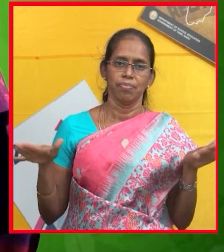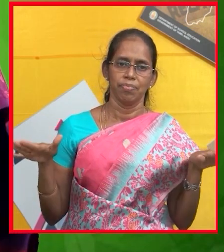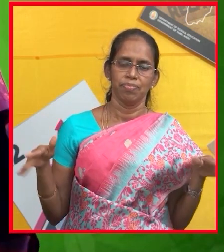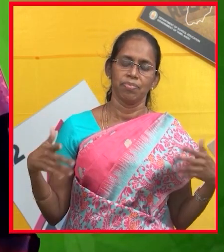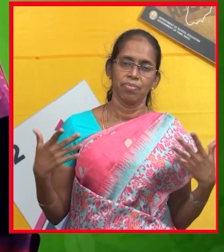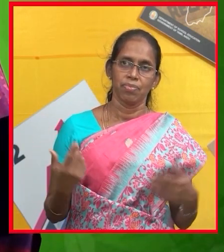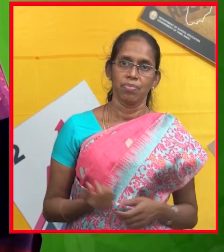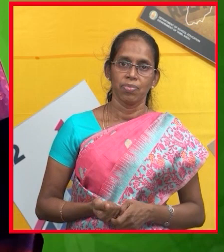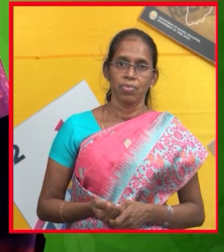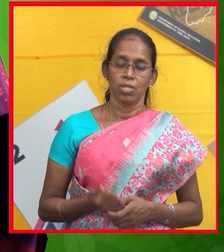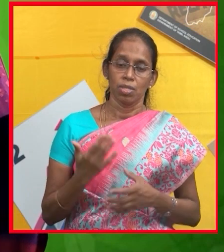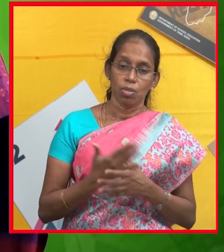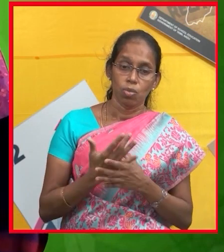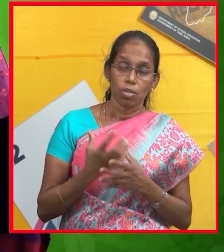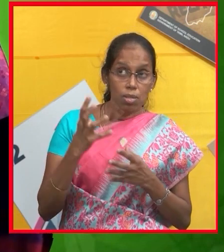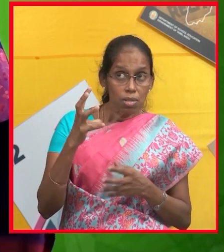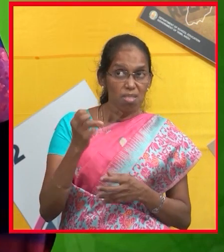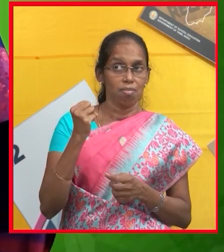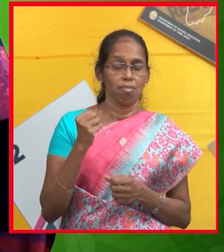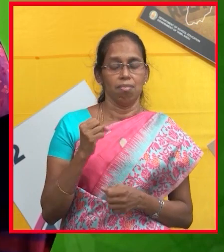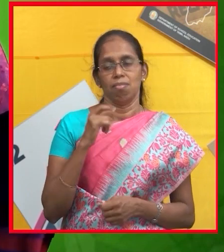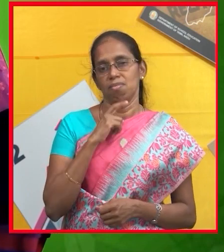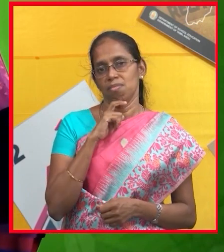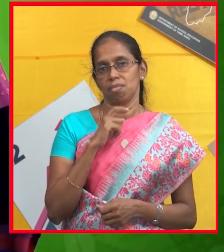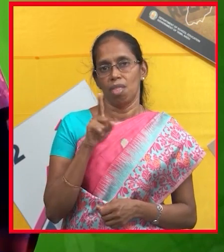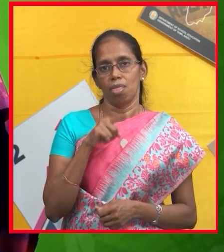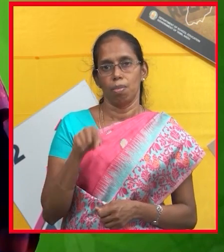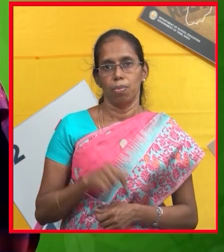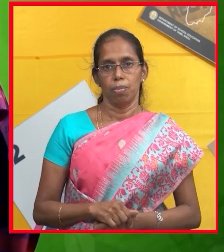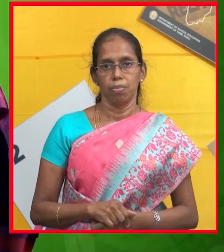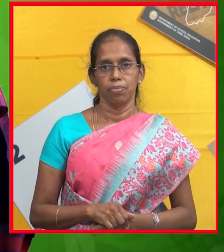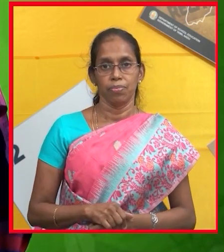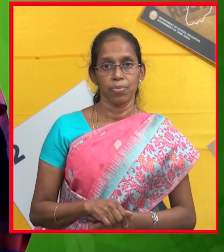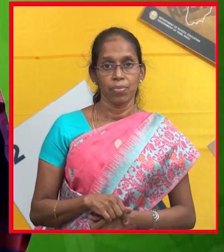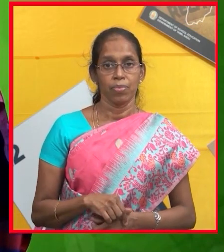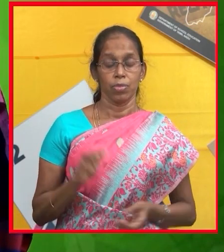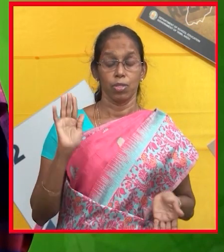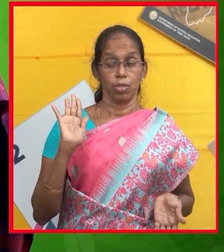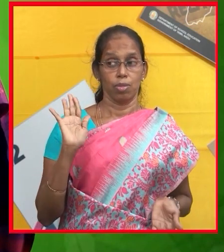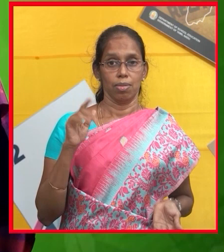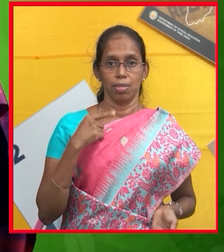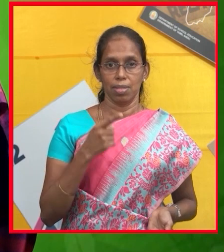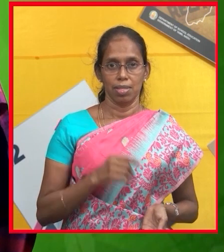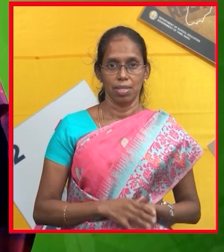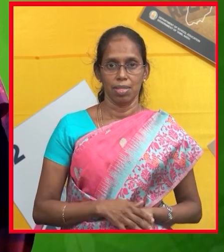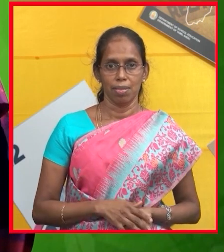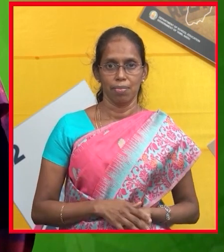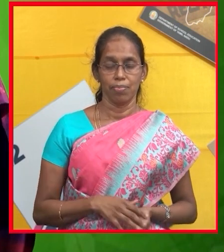ஒருத்தரோட உழைப்பை கவருதல் தவறு இல்லையா அப்படின்னு கேட்குறாரு. அதுக்கு ஞானி சொல்கிறாரு,